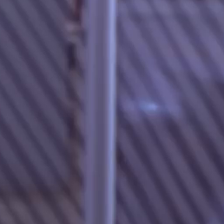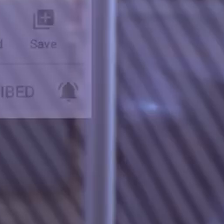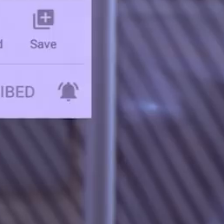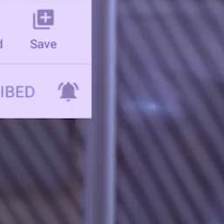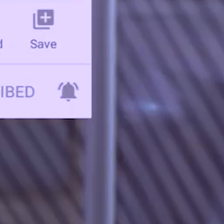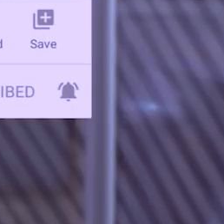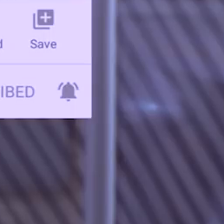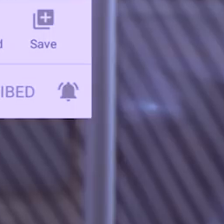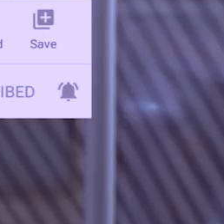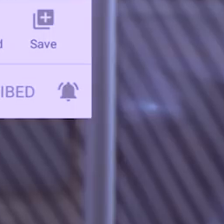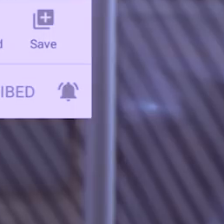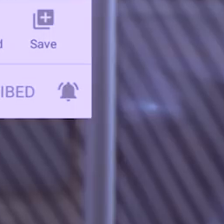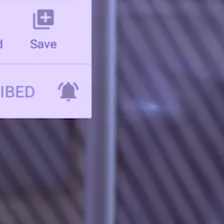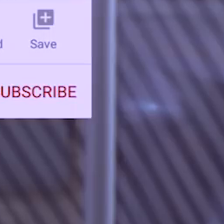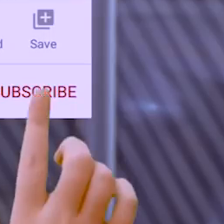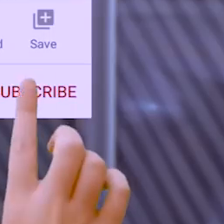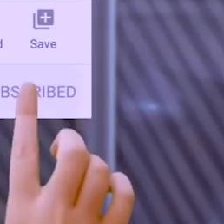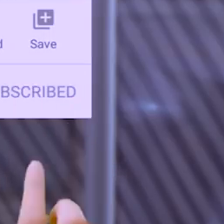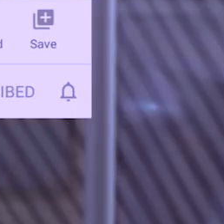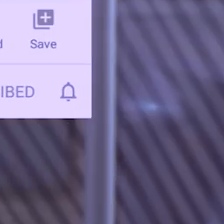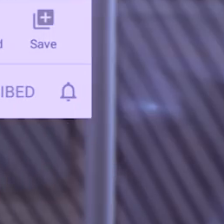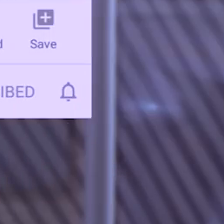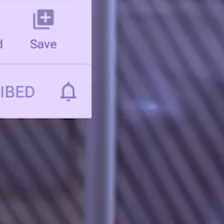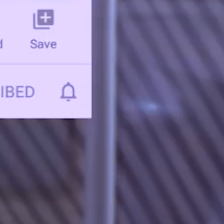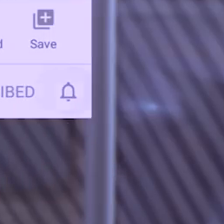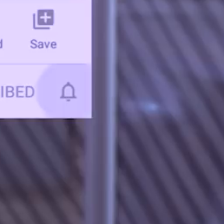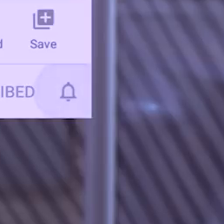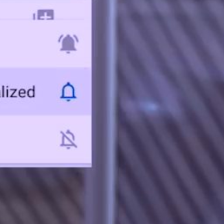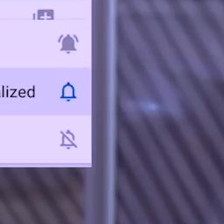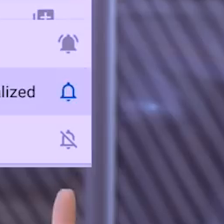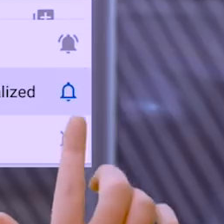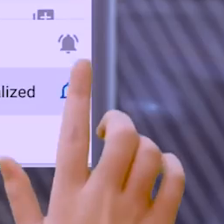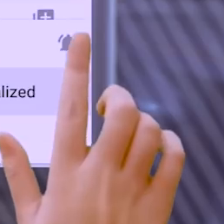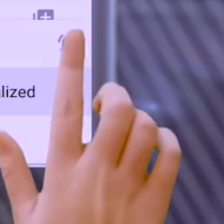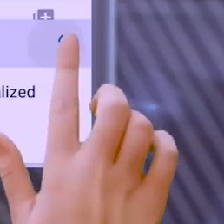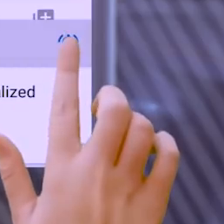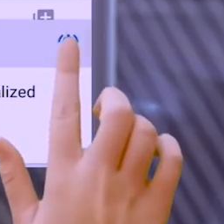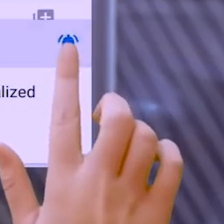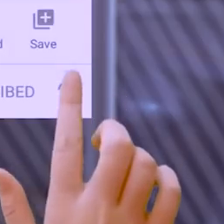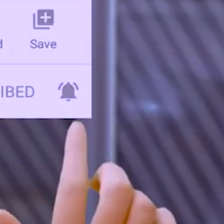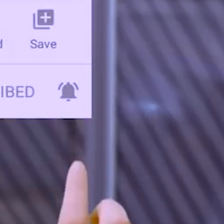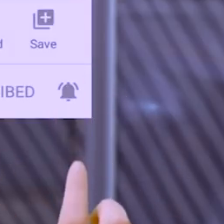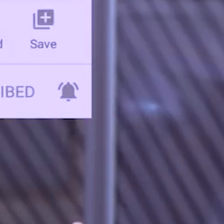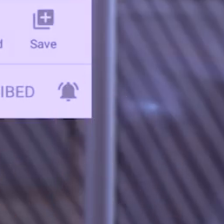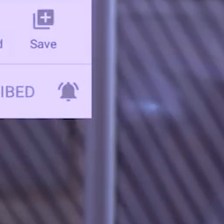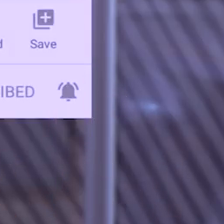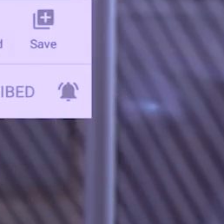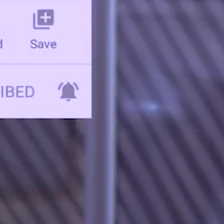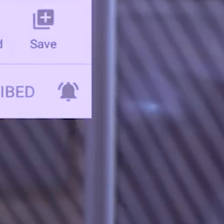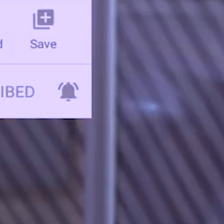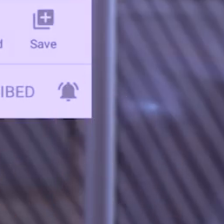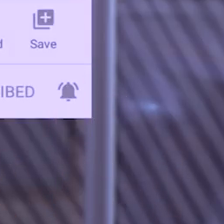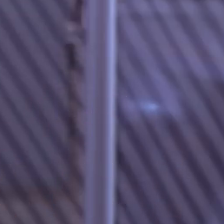Before you watch this video, don't forget to like and subscribe to Social Media Hegemon TV, and do not forget to press the notification button and to get